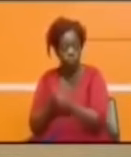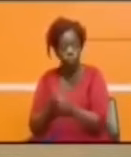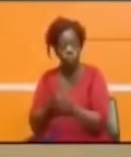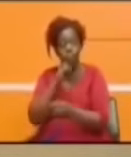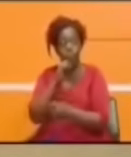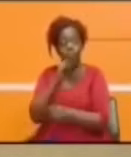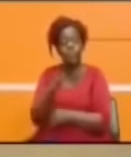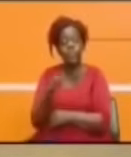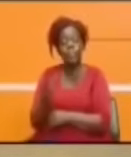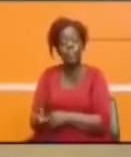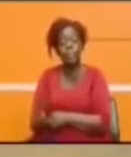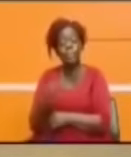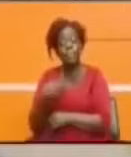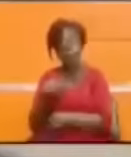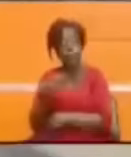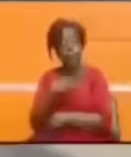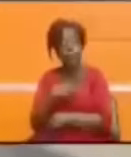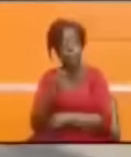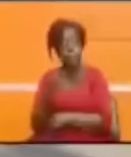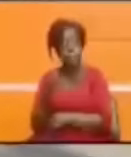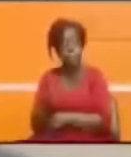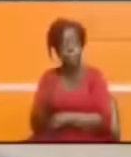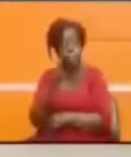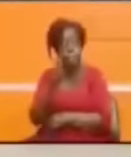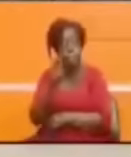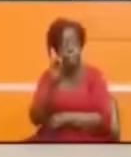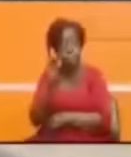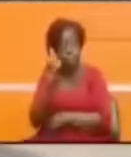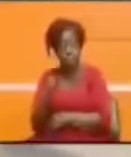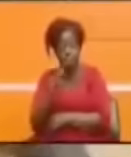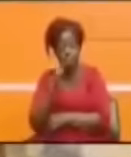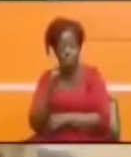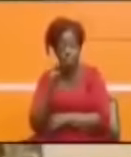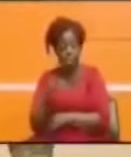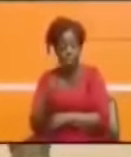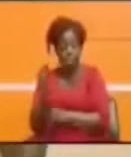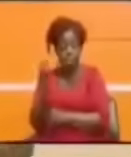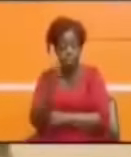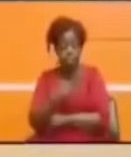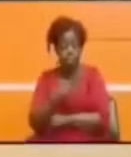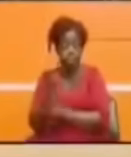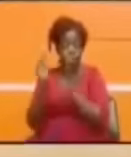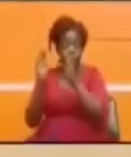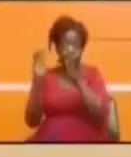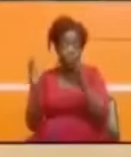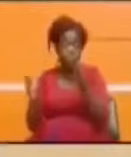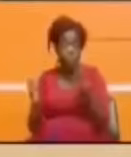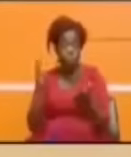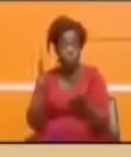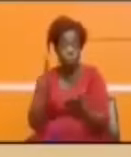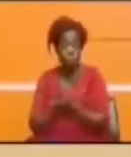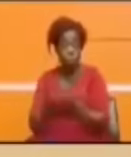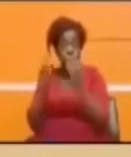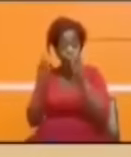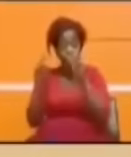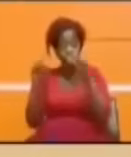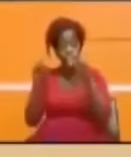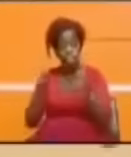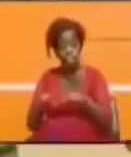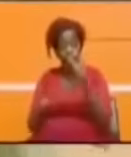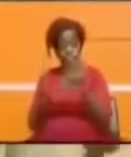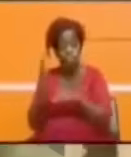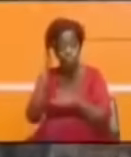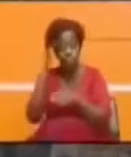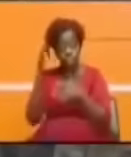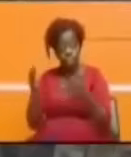Omudumizi w'enkambi y'amagye Kasajjagirwa Brigadier Deus Ssente agamba nti olunaku luno lukuzibwa okujjawo ekifaananyi ekibi ekyali